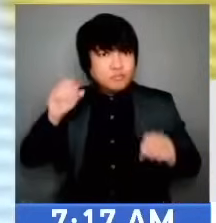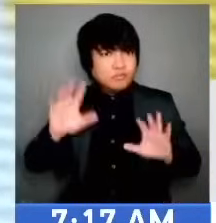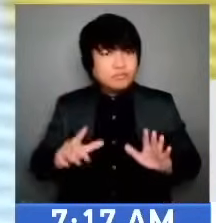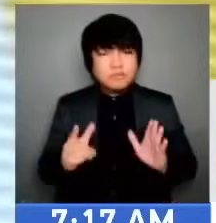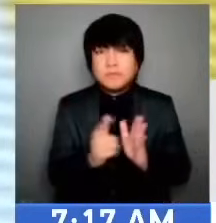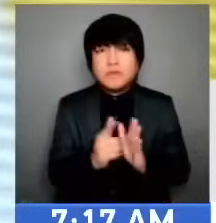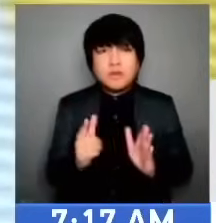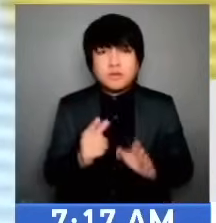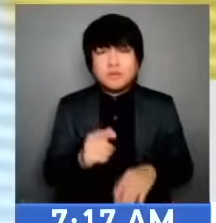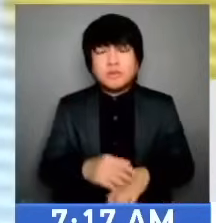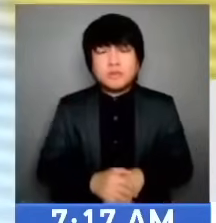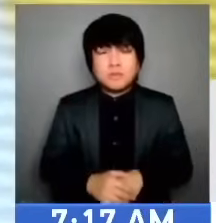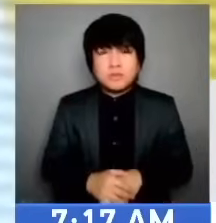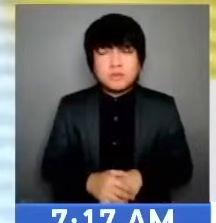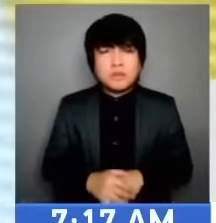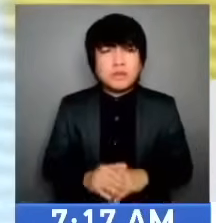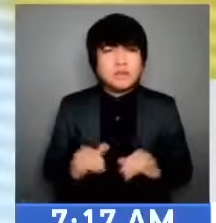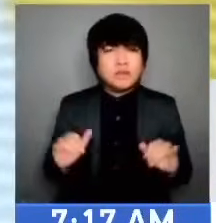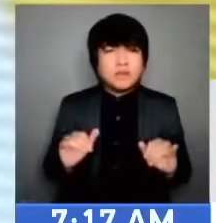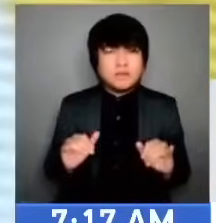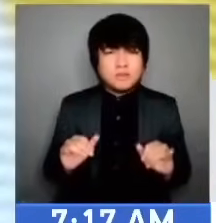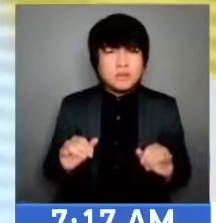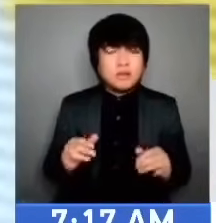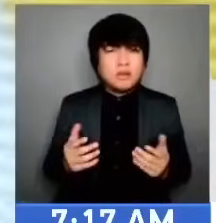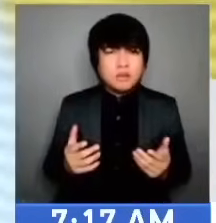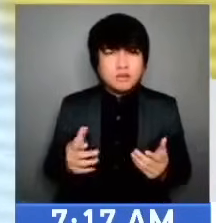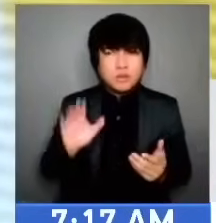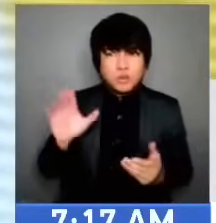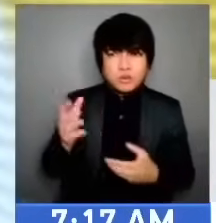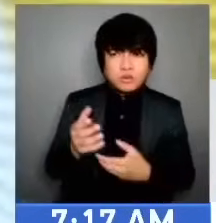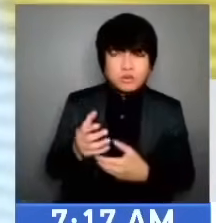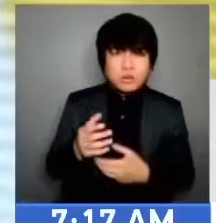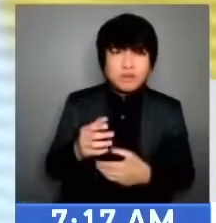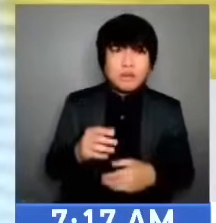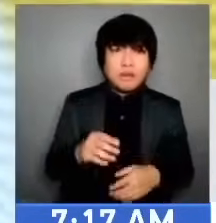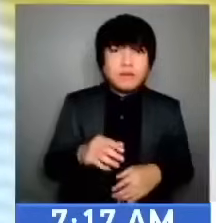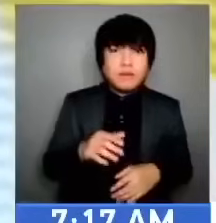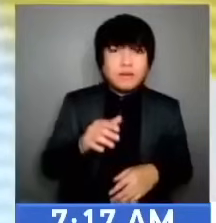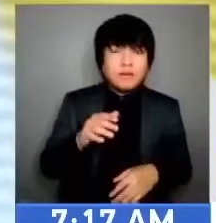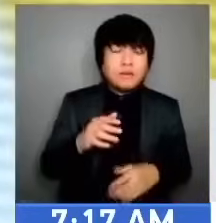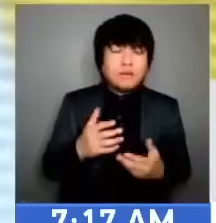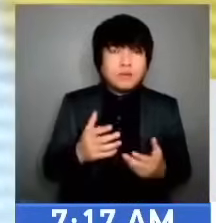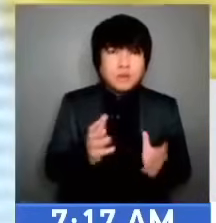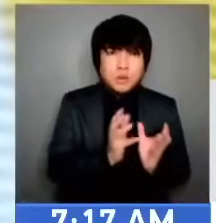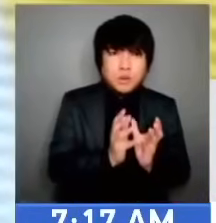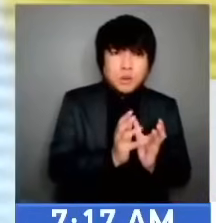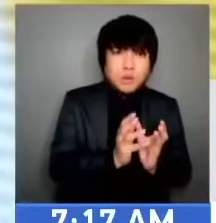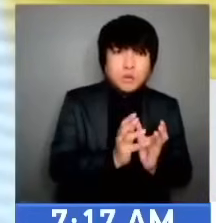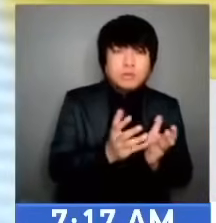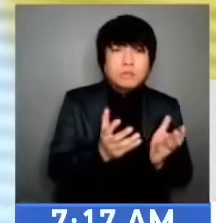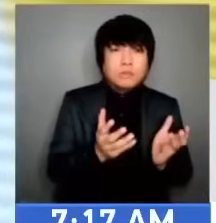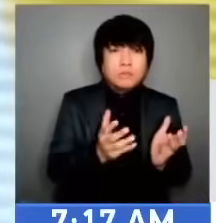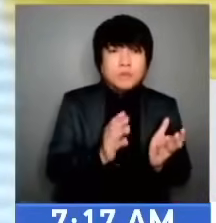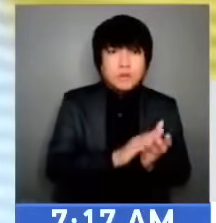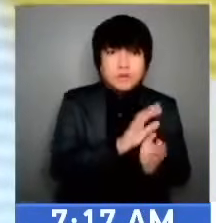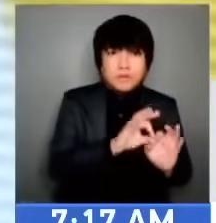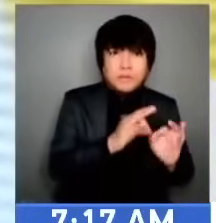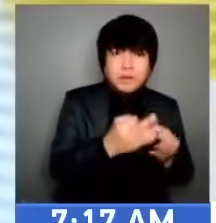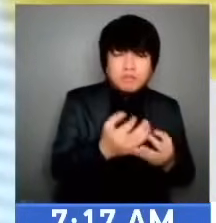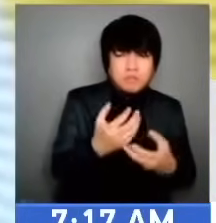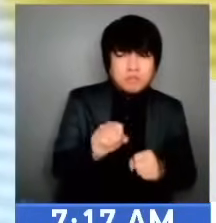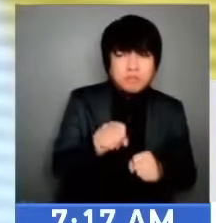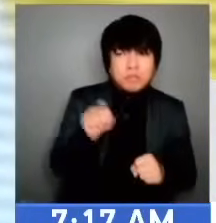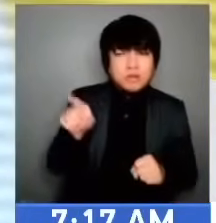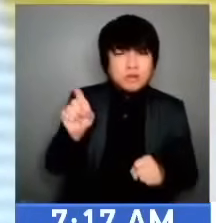are entrusted to your care fully by the community, by their families. You are supposed to take care of